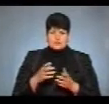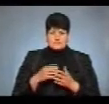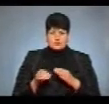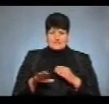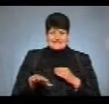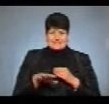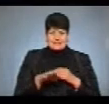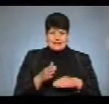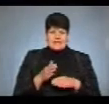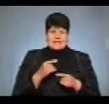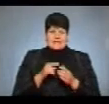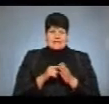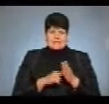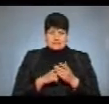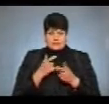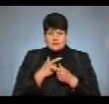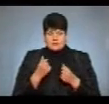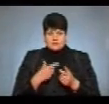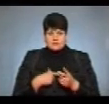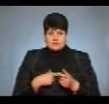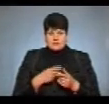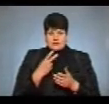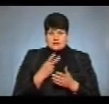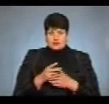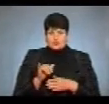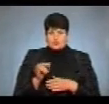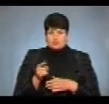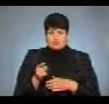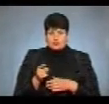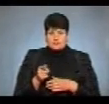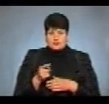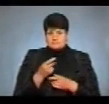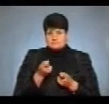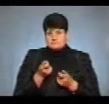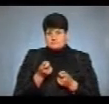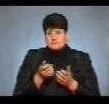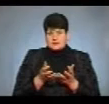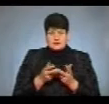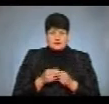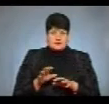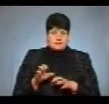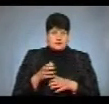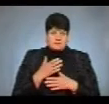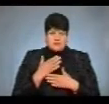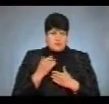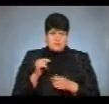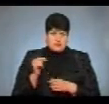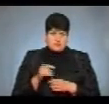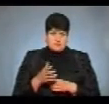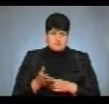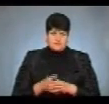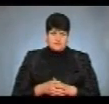сектори і ділились інформацією між собою, виглядає, що у Тернополі досить незначна кількість тварин, немає тисячі